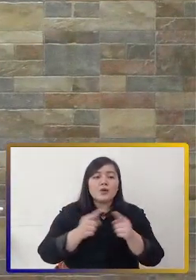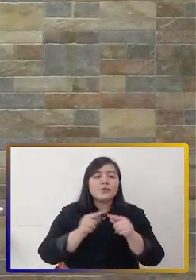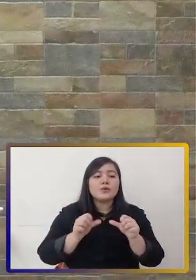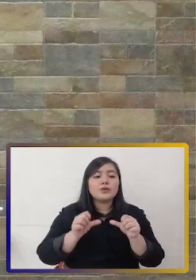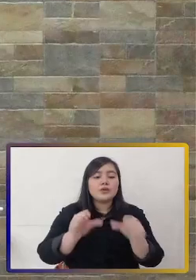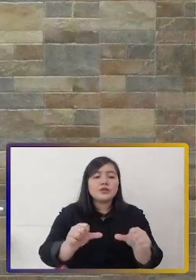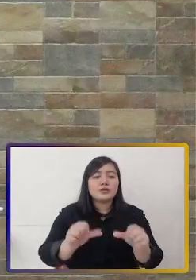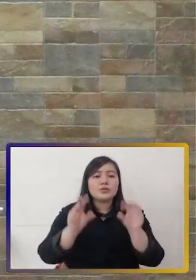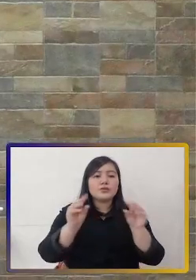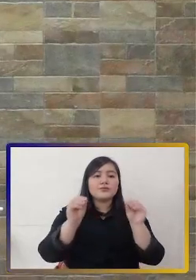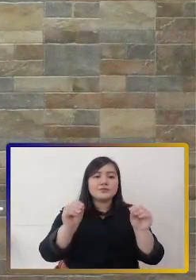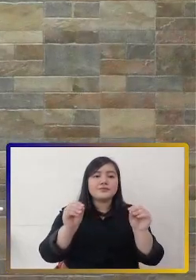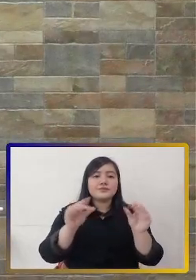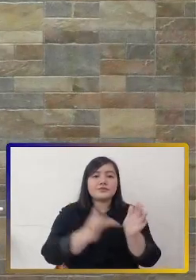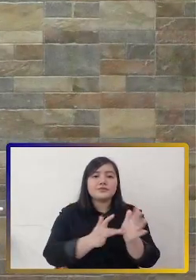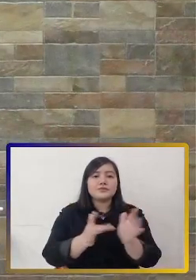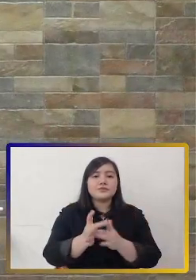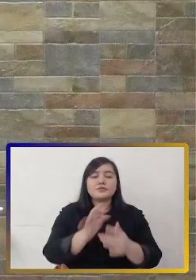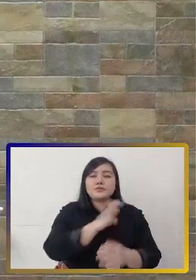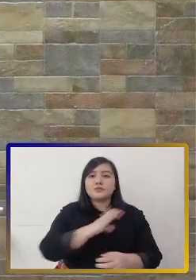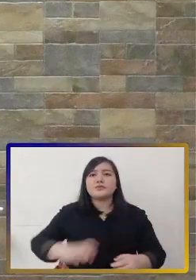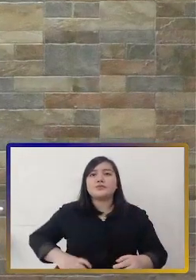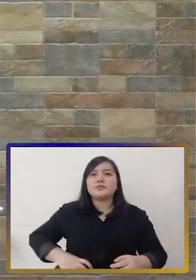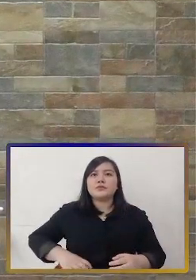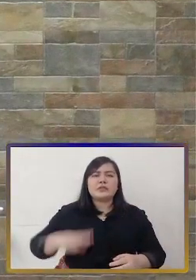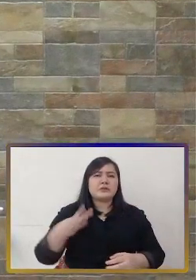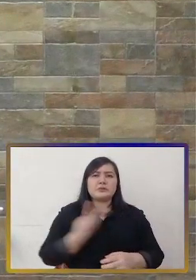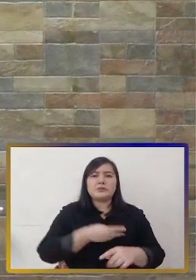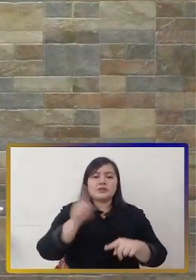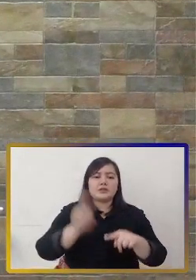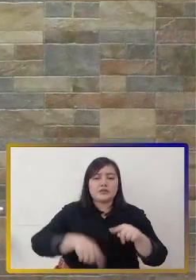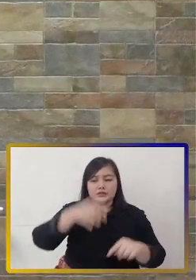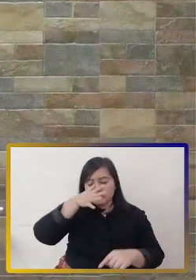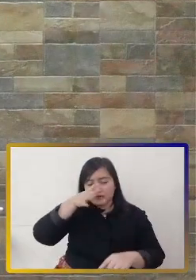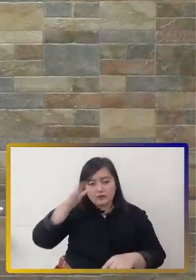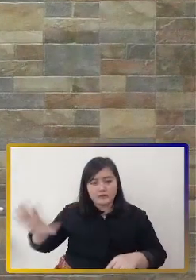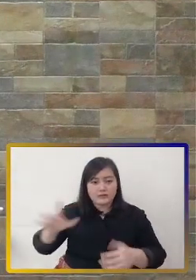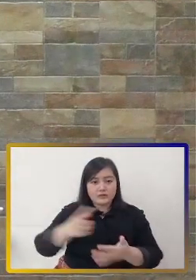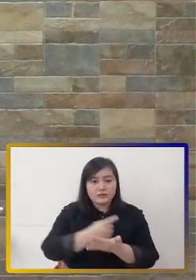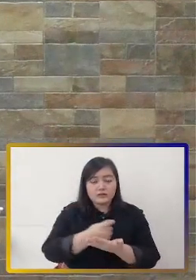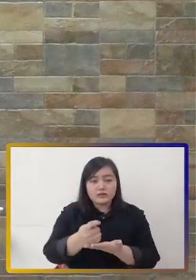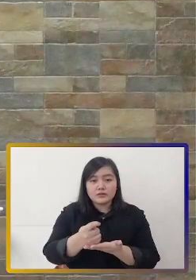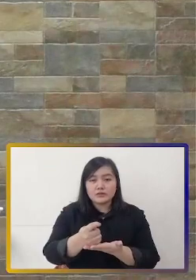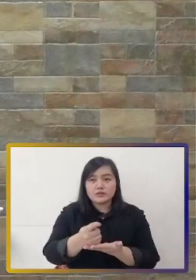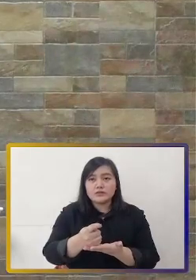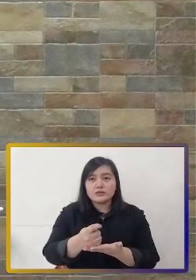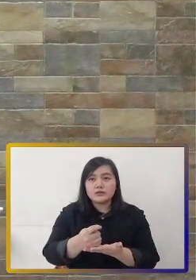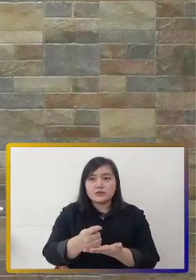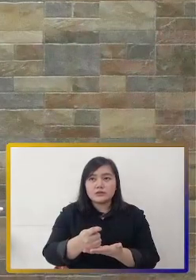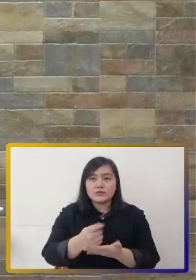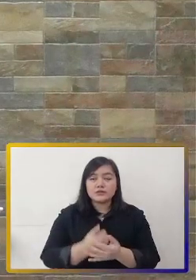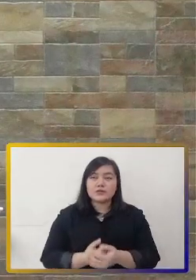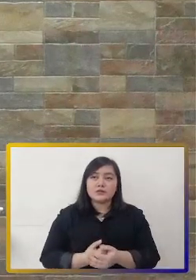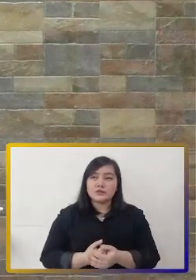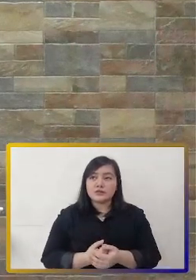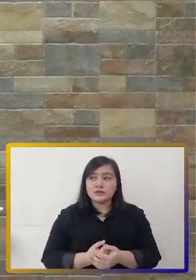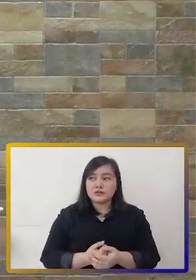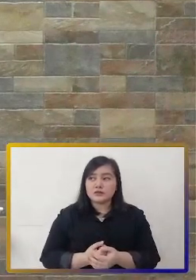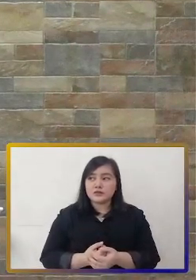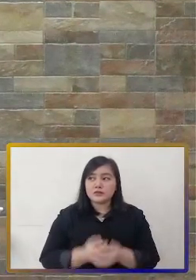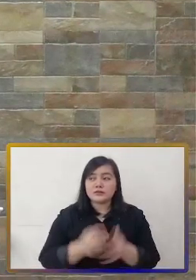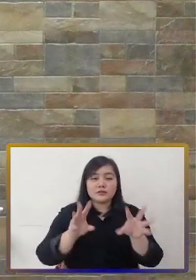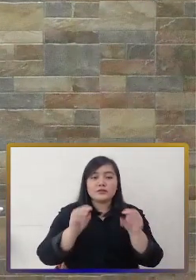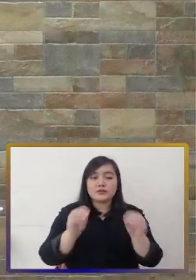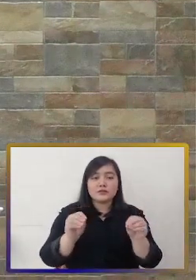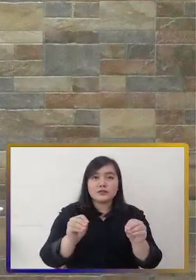we cannot deny the truth. Alright? Na walang hindi magpapatuloy yung katuruan